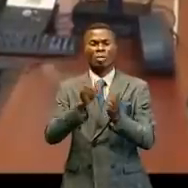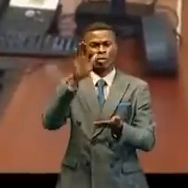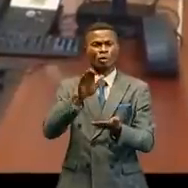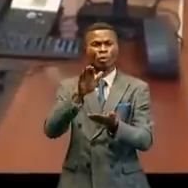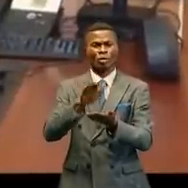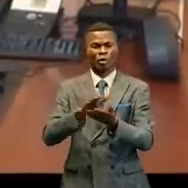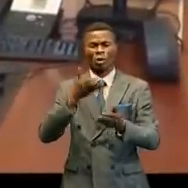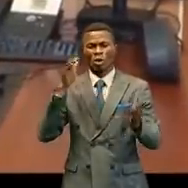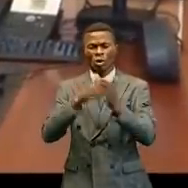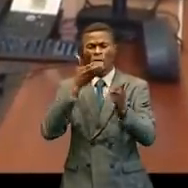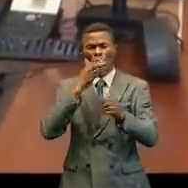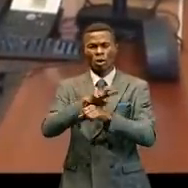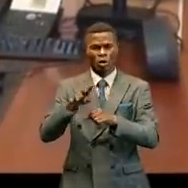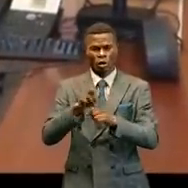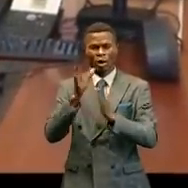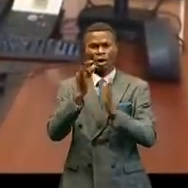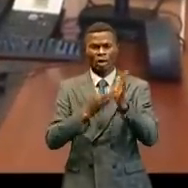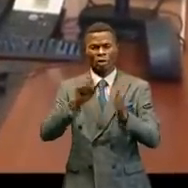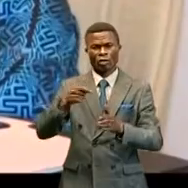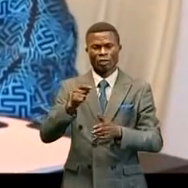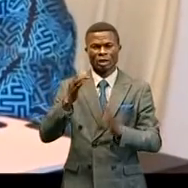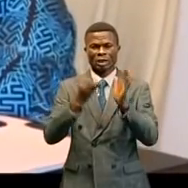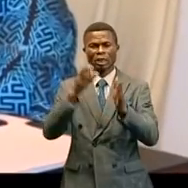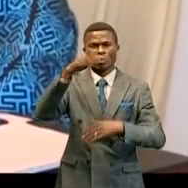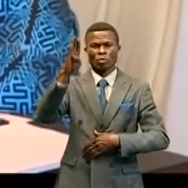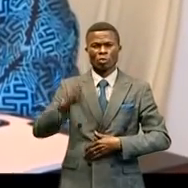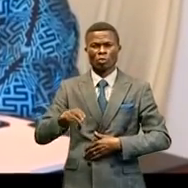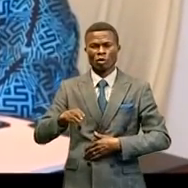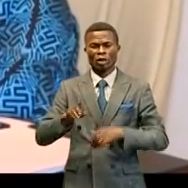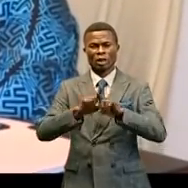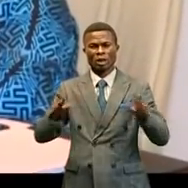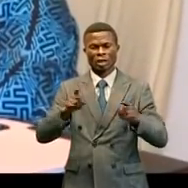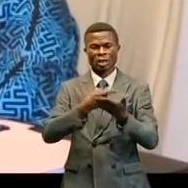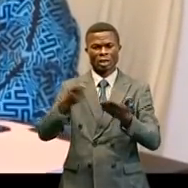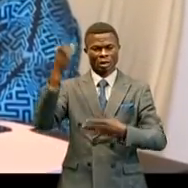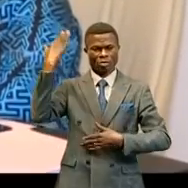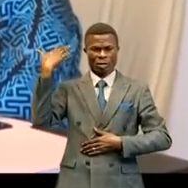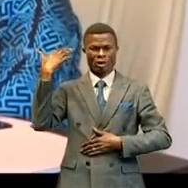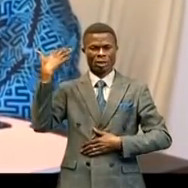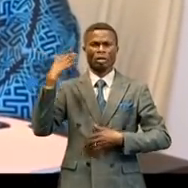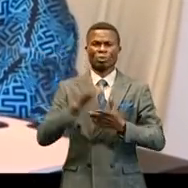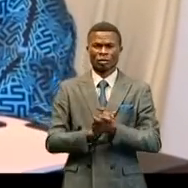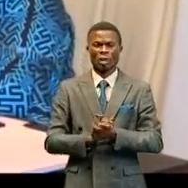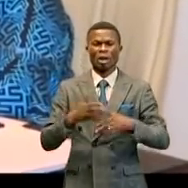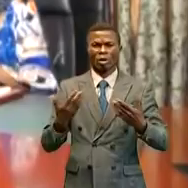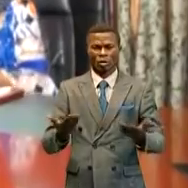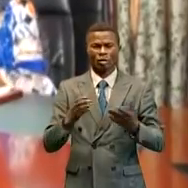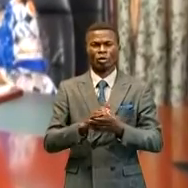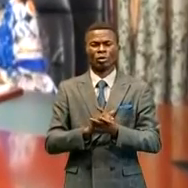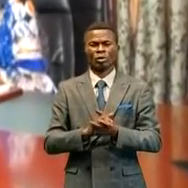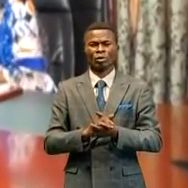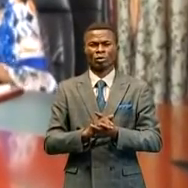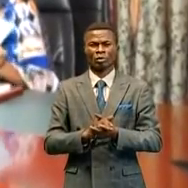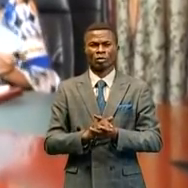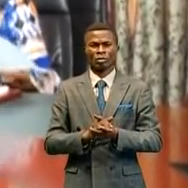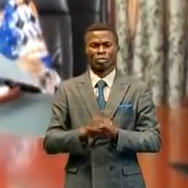de Covid-19 de 18,7% par rapport à la semaine précédente. En effet,